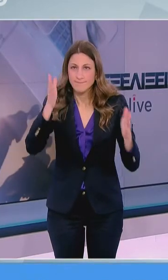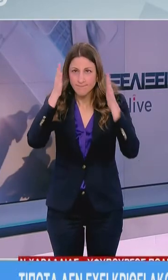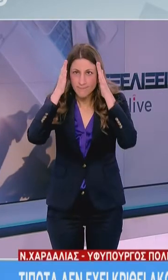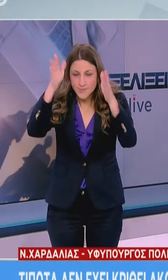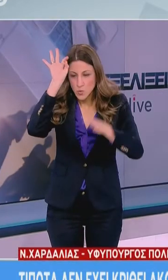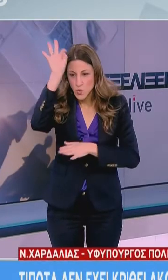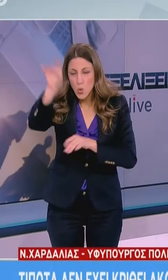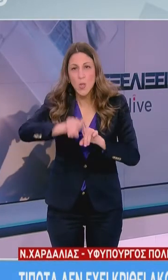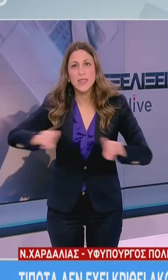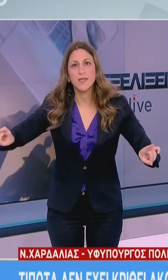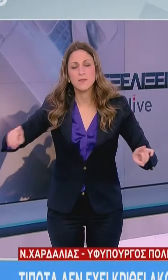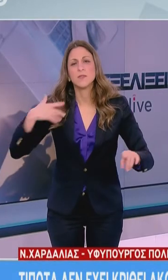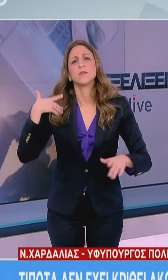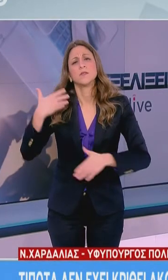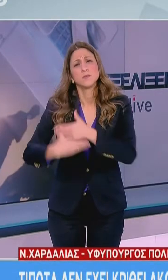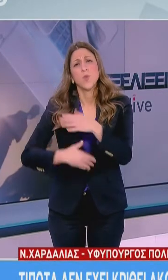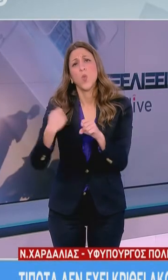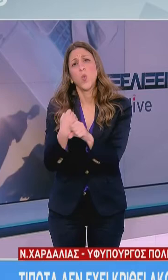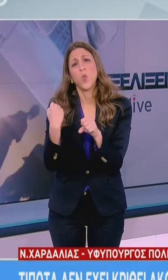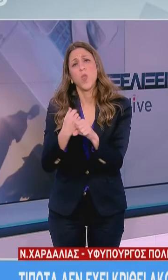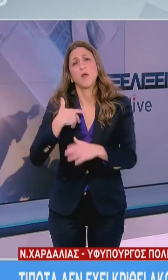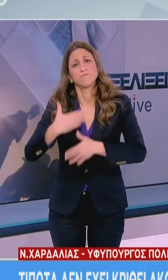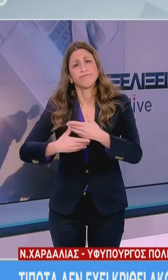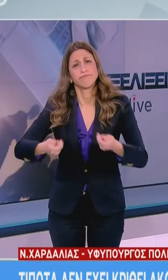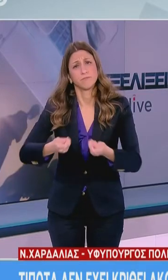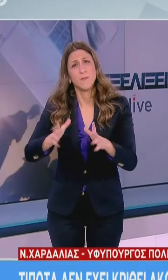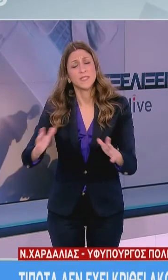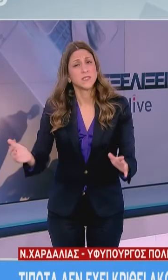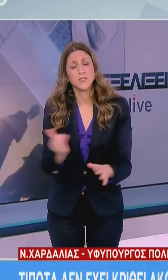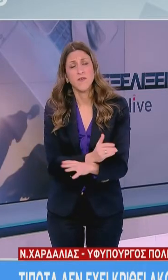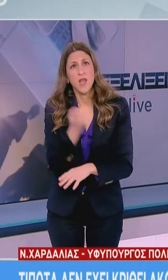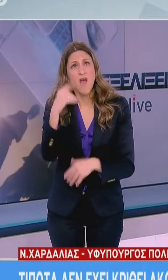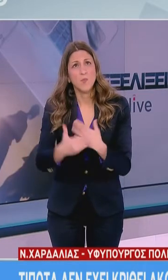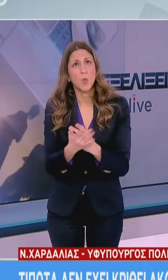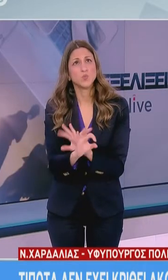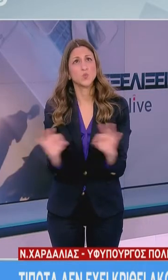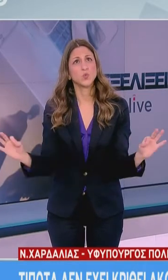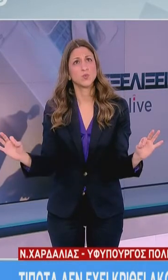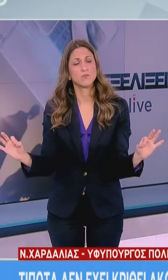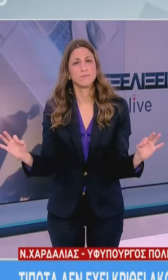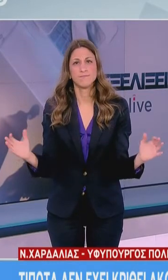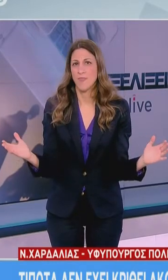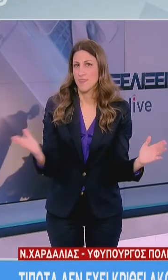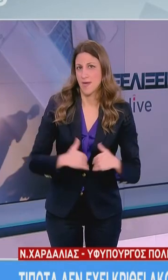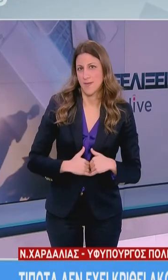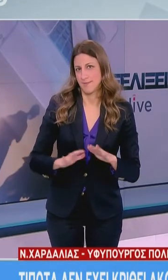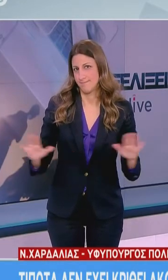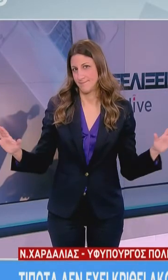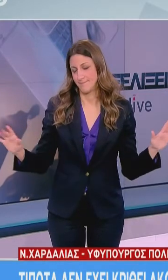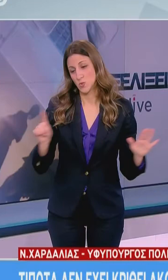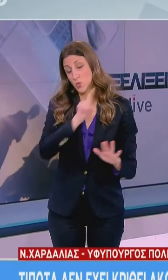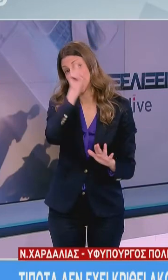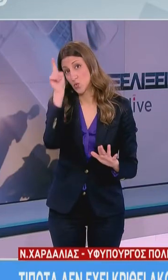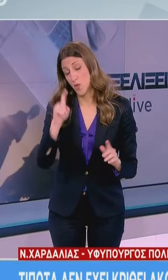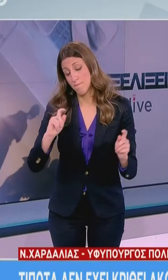στόχο. Έχουμε ακόμη δρόμο μπροστά μας να διανύσουμε και να μην περιμένουμε ότι θα ξυπνήσουμε ένα πρωί και όλα θα είναι όπως πριν. Αυτό πρέπει να είναι